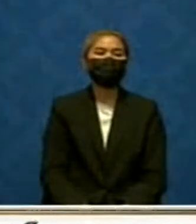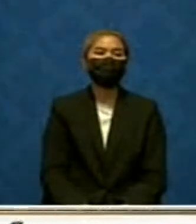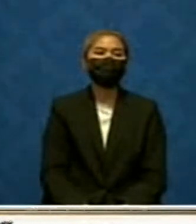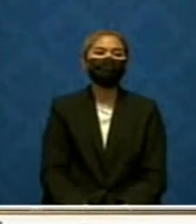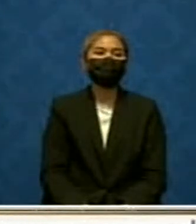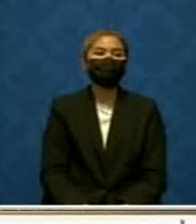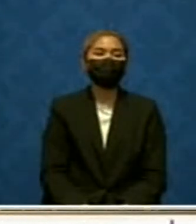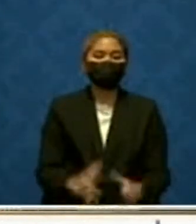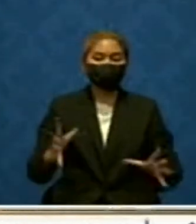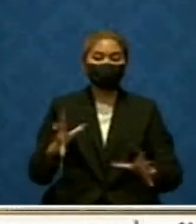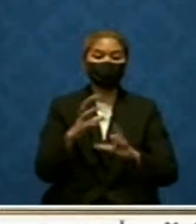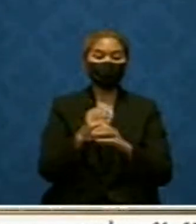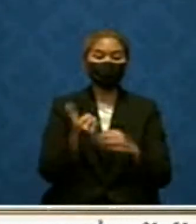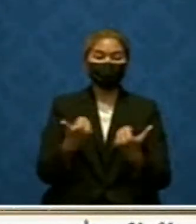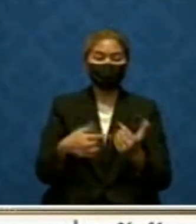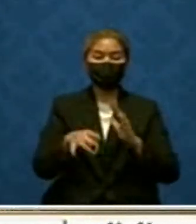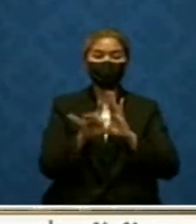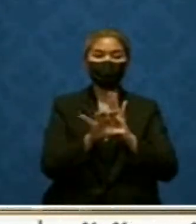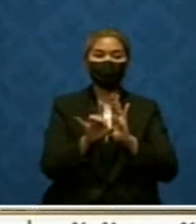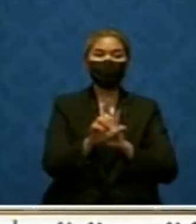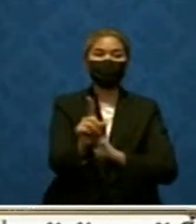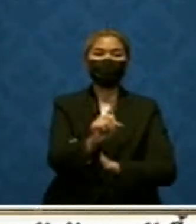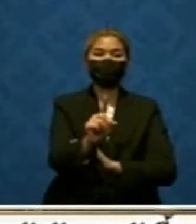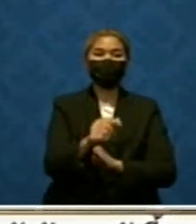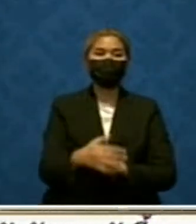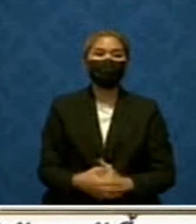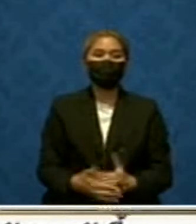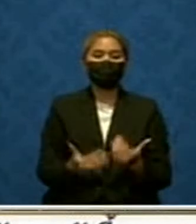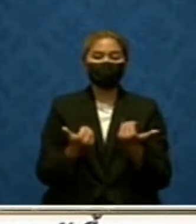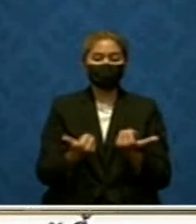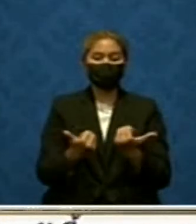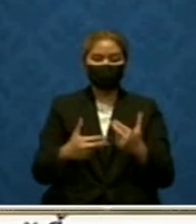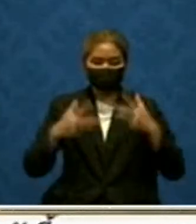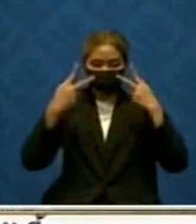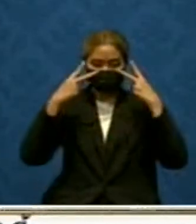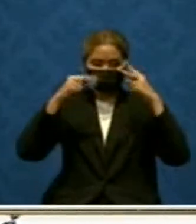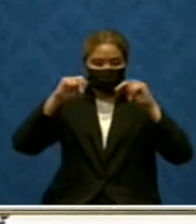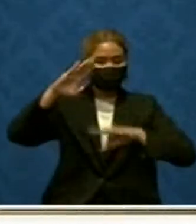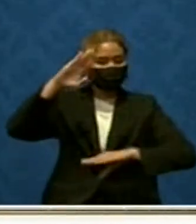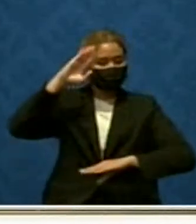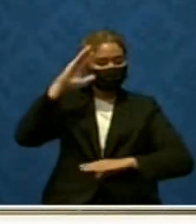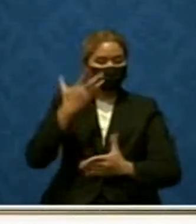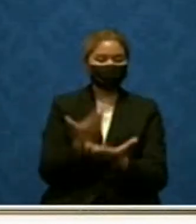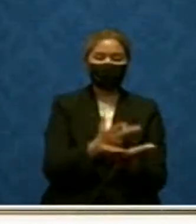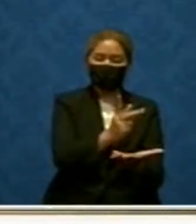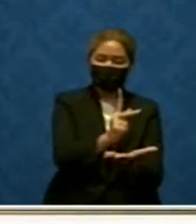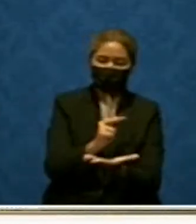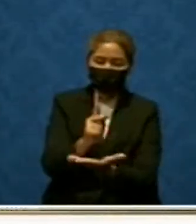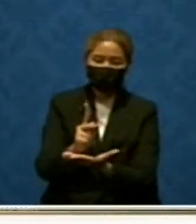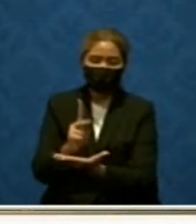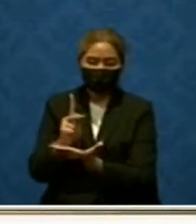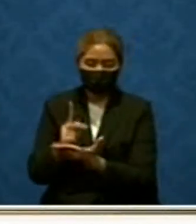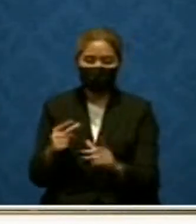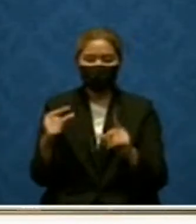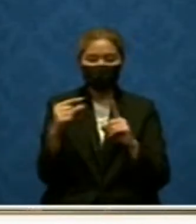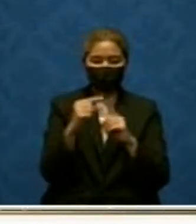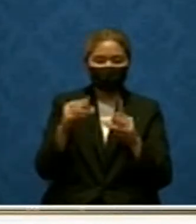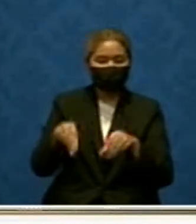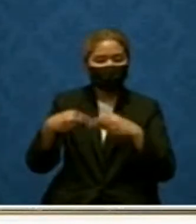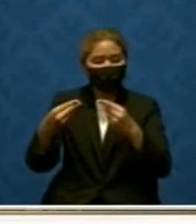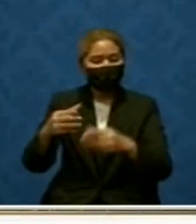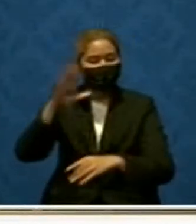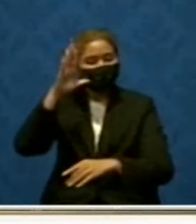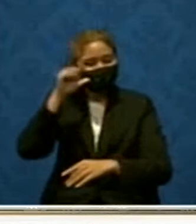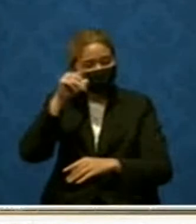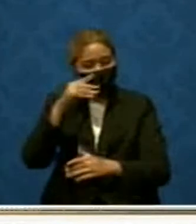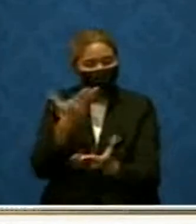สรุปสุดท้ายท่านนโยกเป็พระบิดานักษูแงรมแน padres corpoเพะว่าก็ประมาณทจดทำ